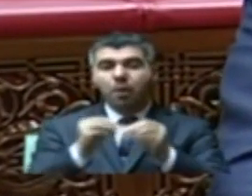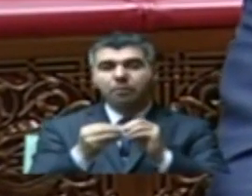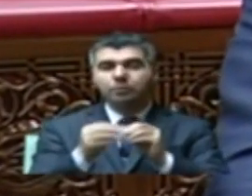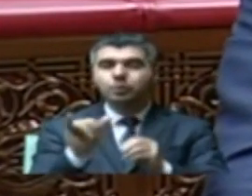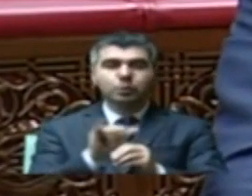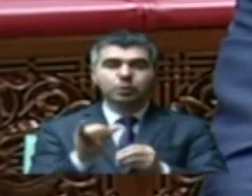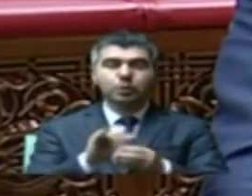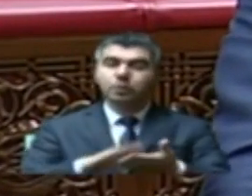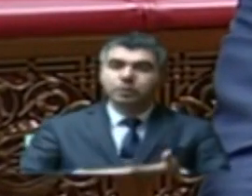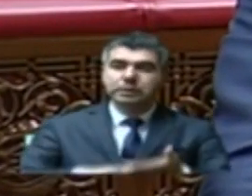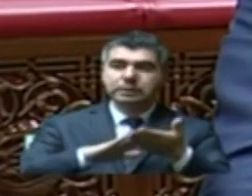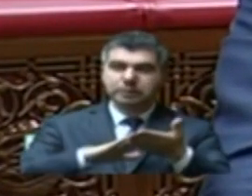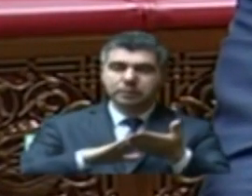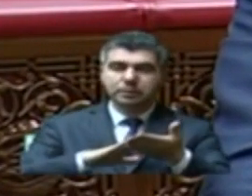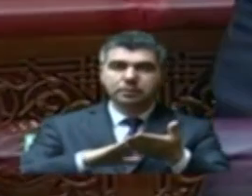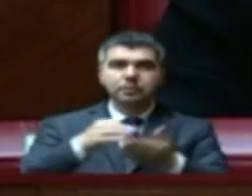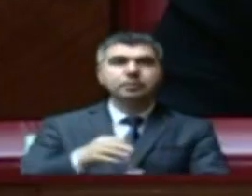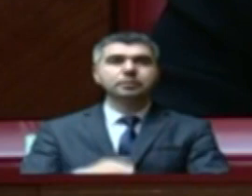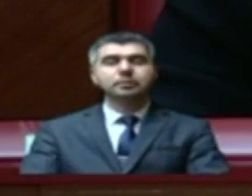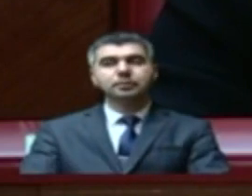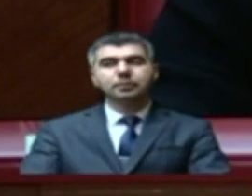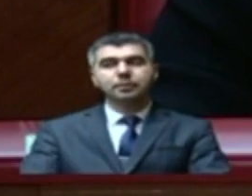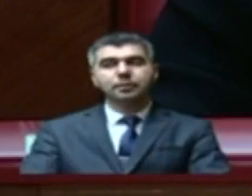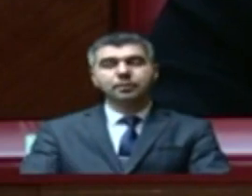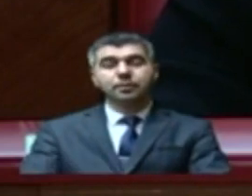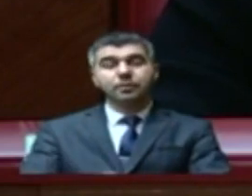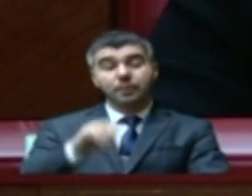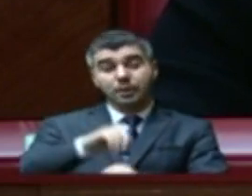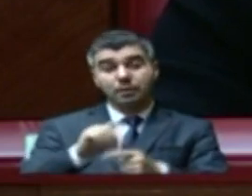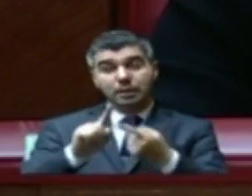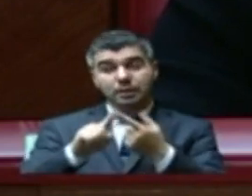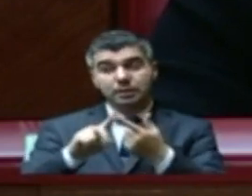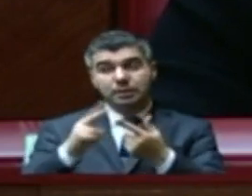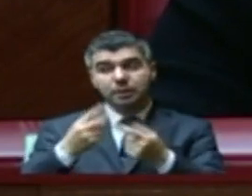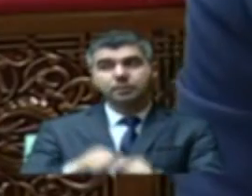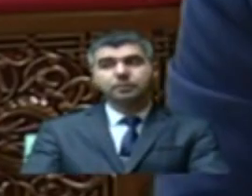الوزيرة، الحل لهذا المشكل. والنقطة الثانية السيدة الوزيرة،